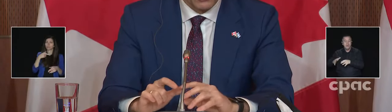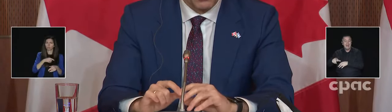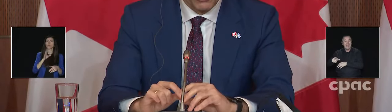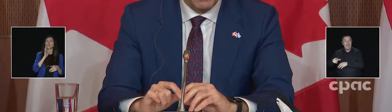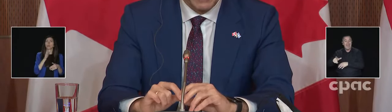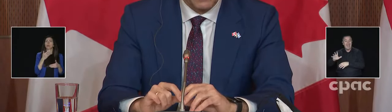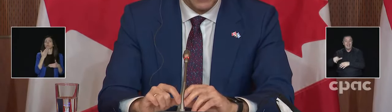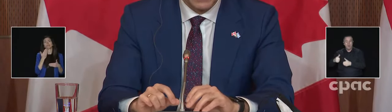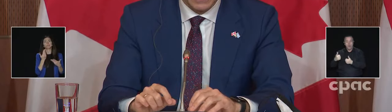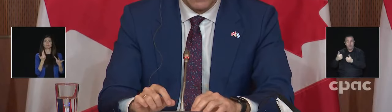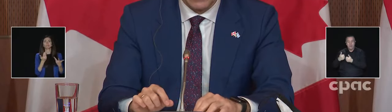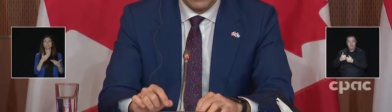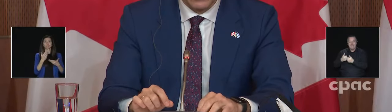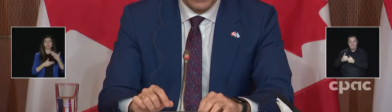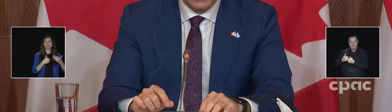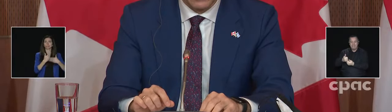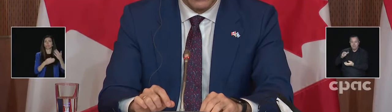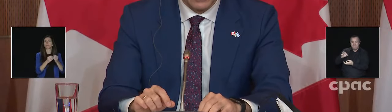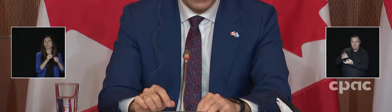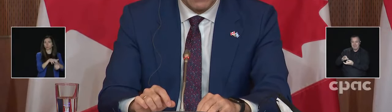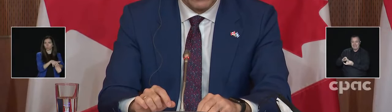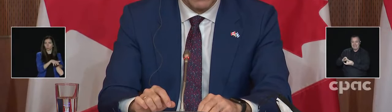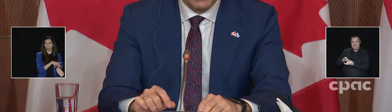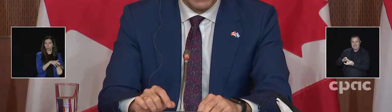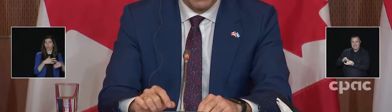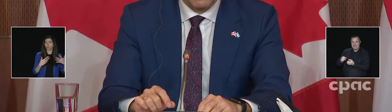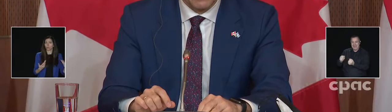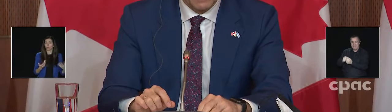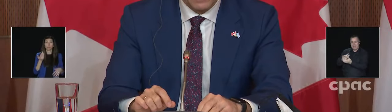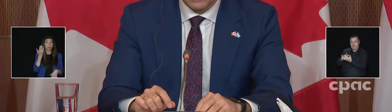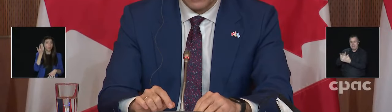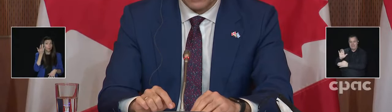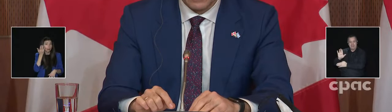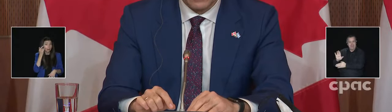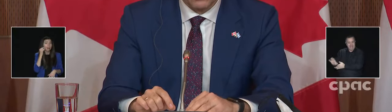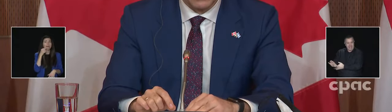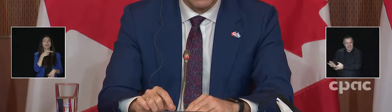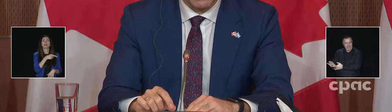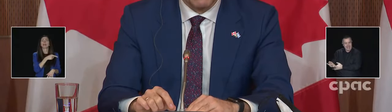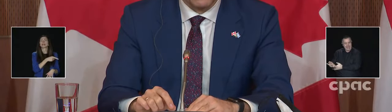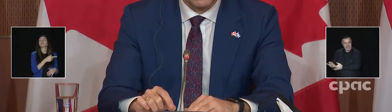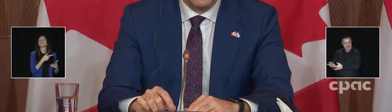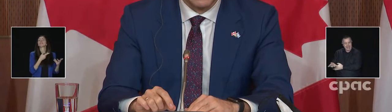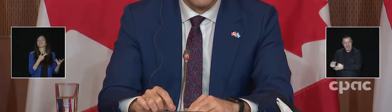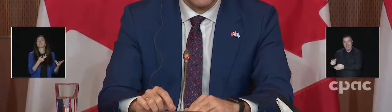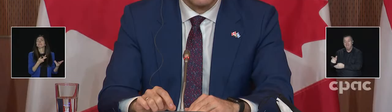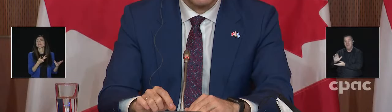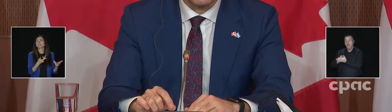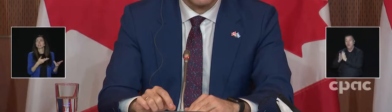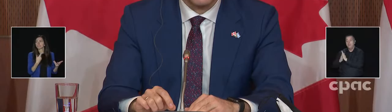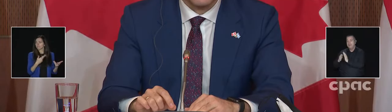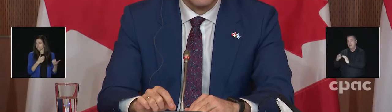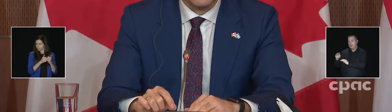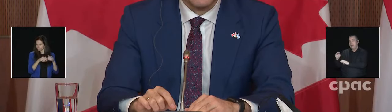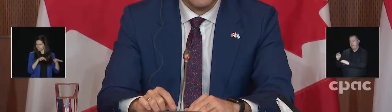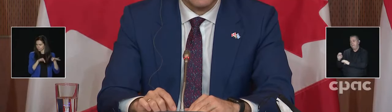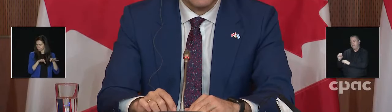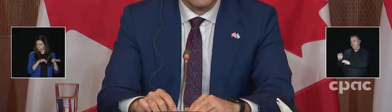des enjeux plus spécifiques avec, avec ce médicament qui a été soumis là, par Merck il y a déjà quelque temps.